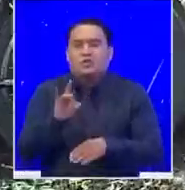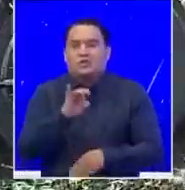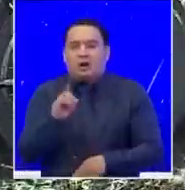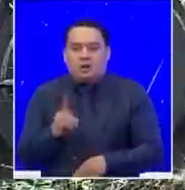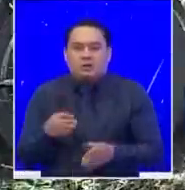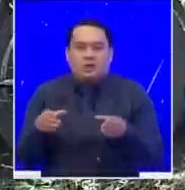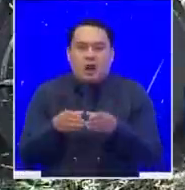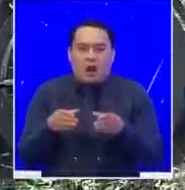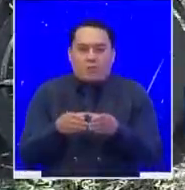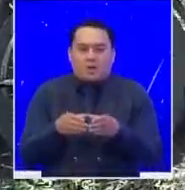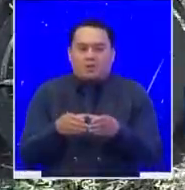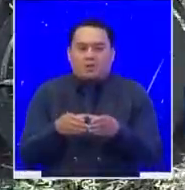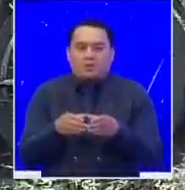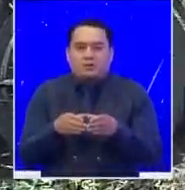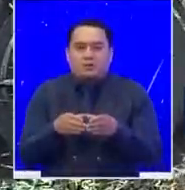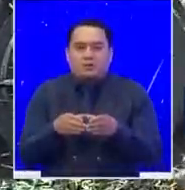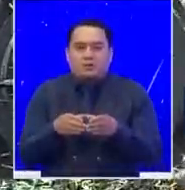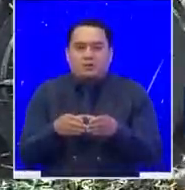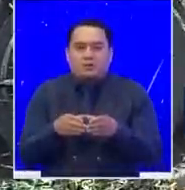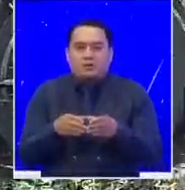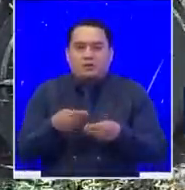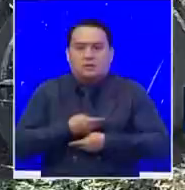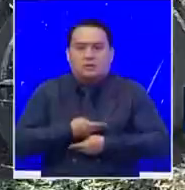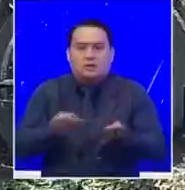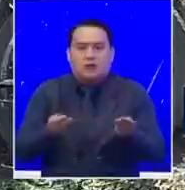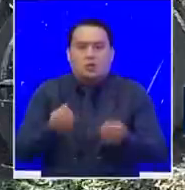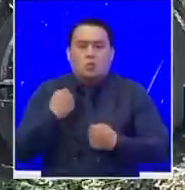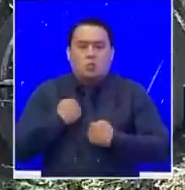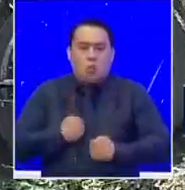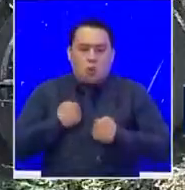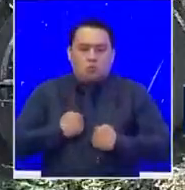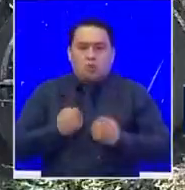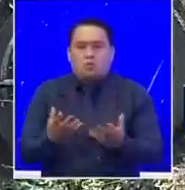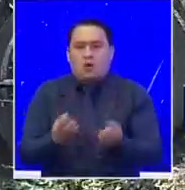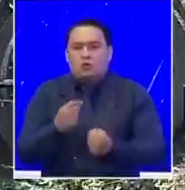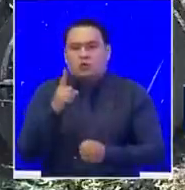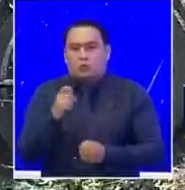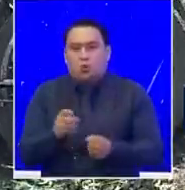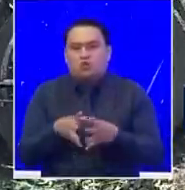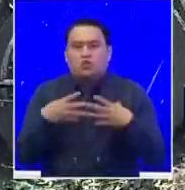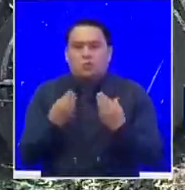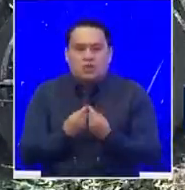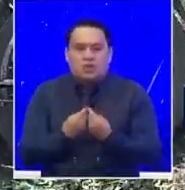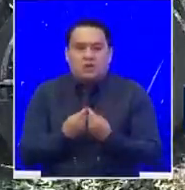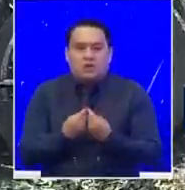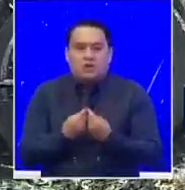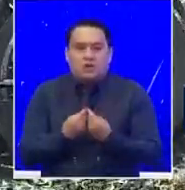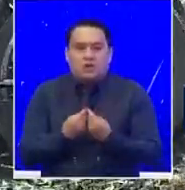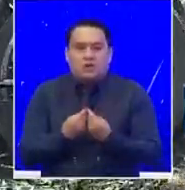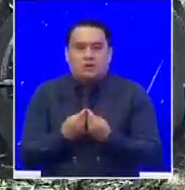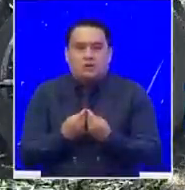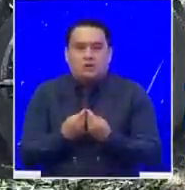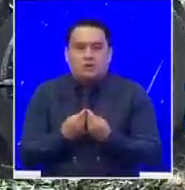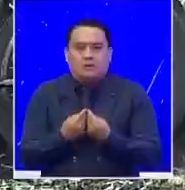компании «Проктор энд Гэмбл» и «Палмолив» мы раздали моющие средства, получили 100 семей. Потом